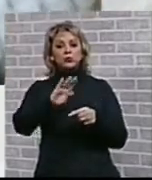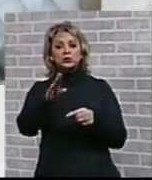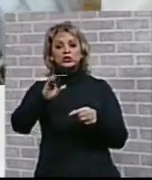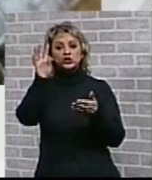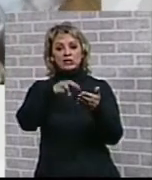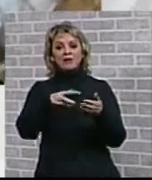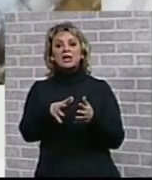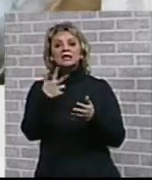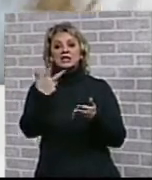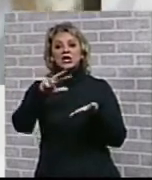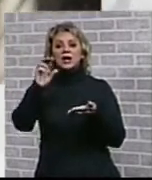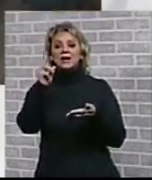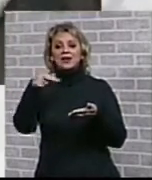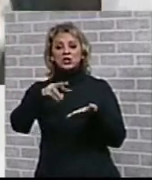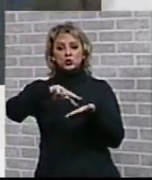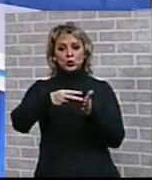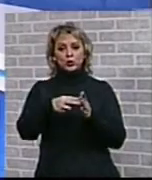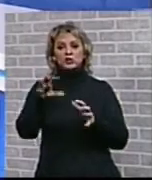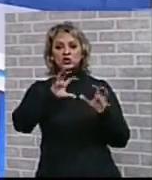штраф – трехкратная стоимость животных.